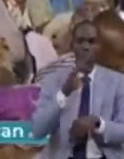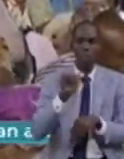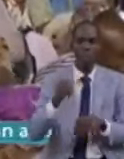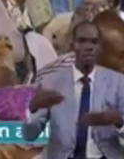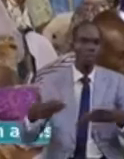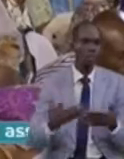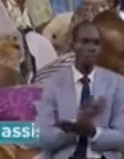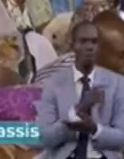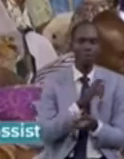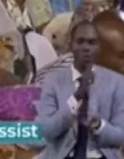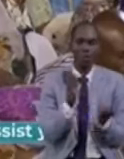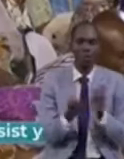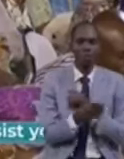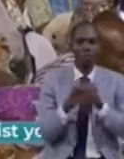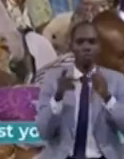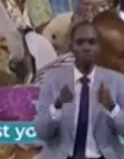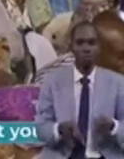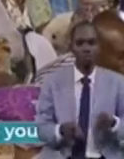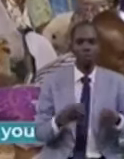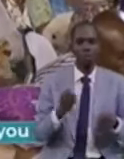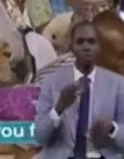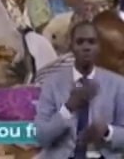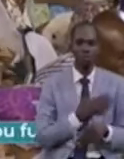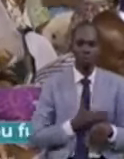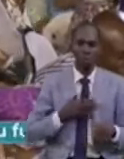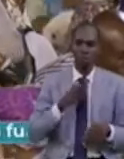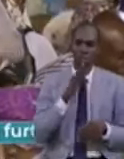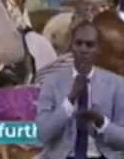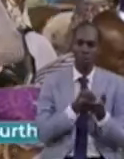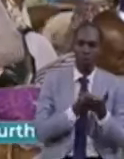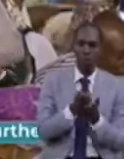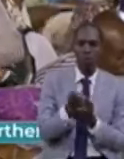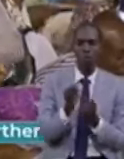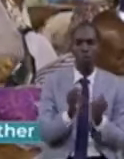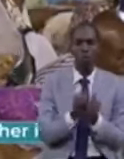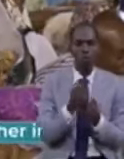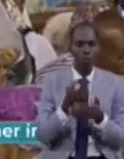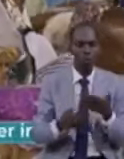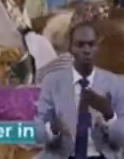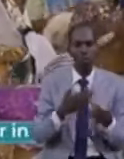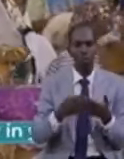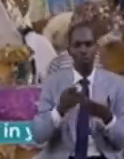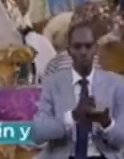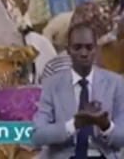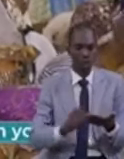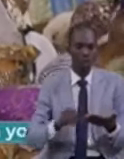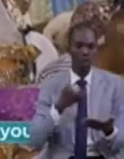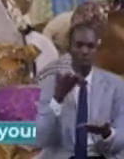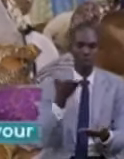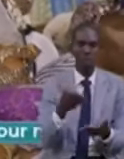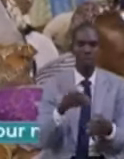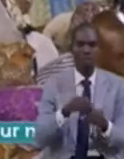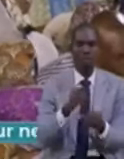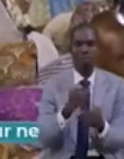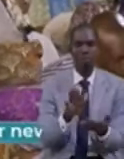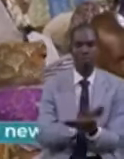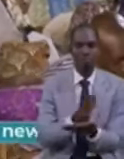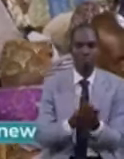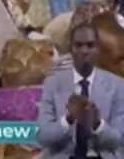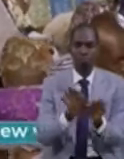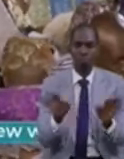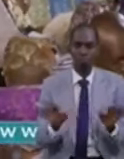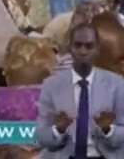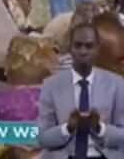alors donnez les informations correctes et qui sont demandés sur le formulaire